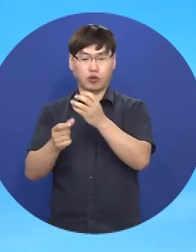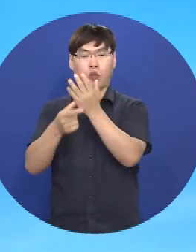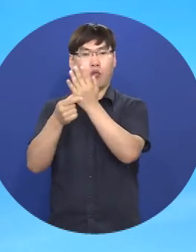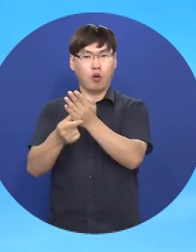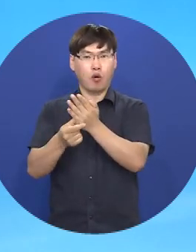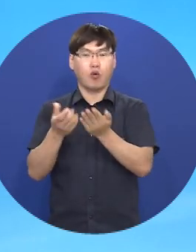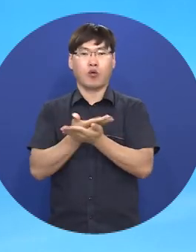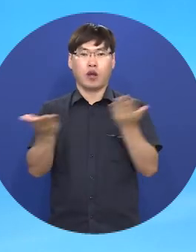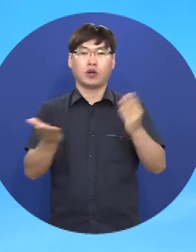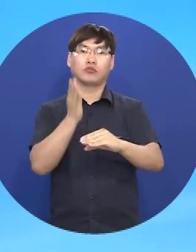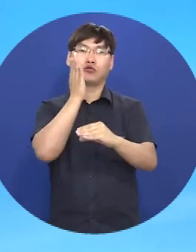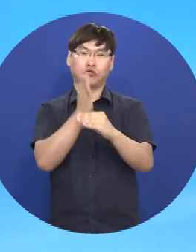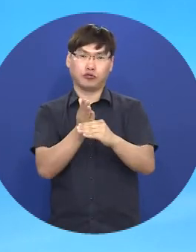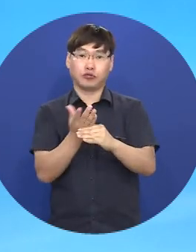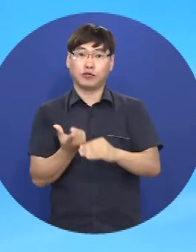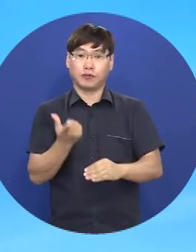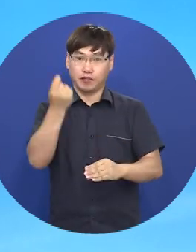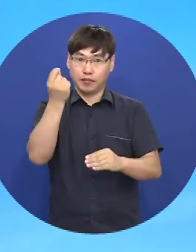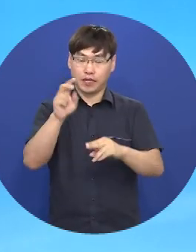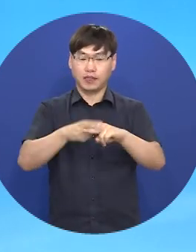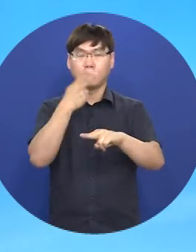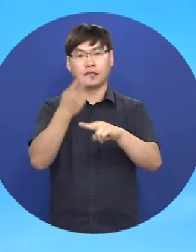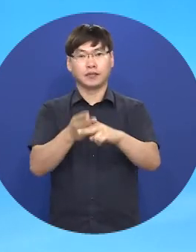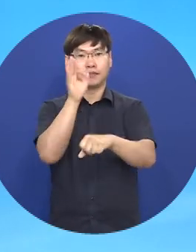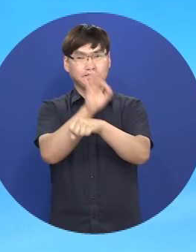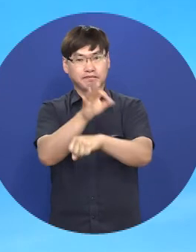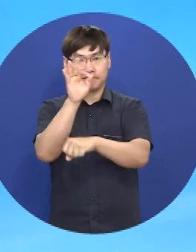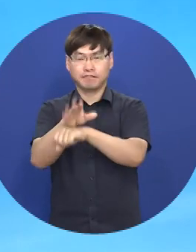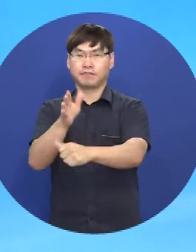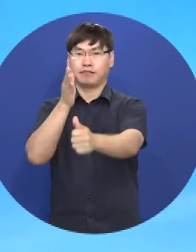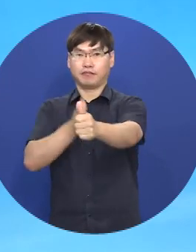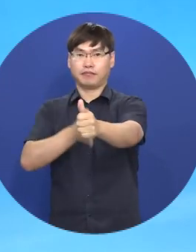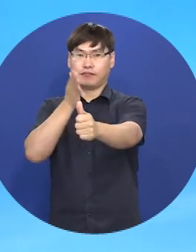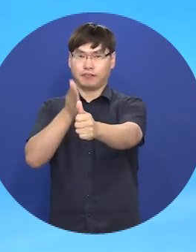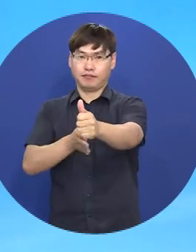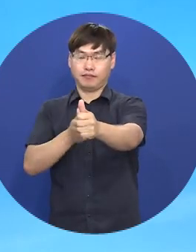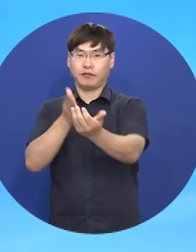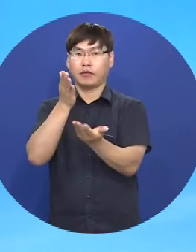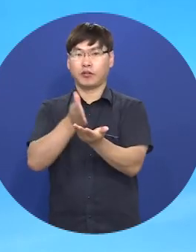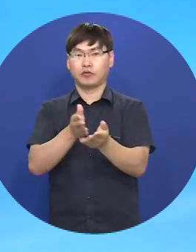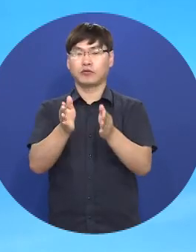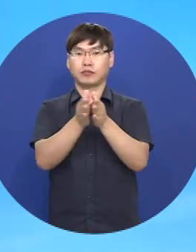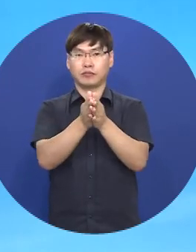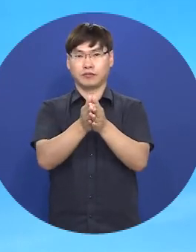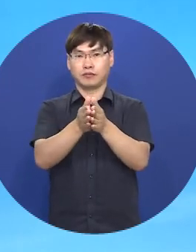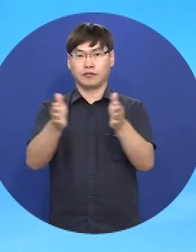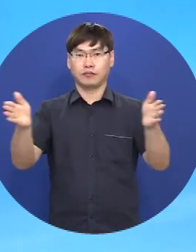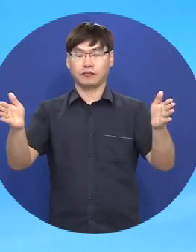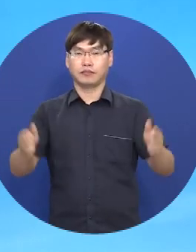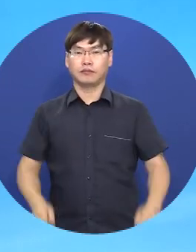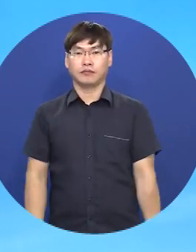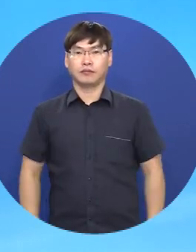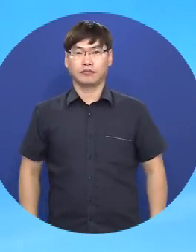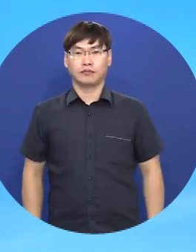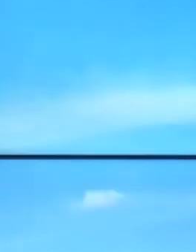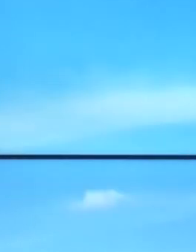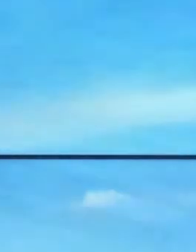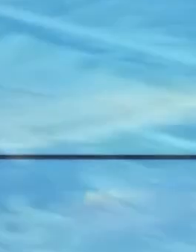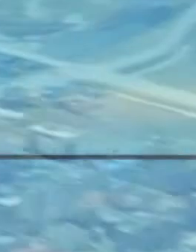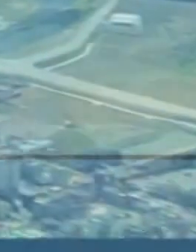발행한다고 합니다. 서둘러 추석 선물 할인 가격에 구매하시기 바랍니다. 평화도시 평창 군정방송 시작합니다.